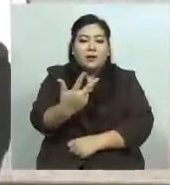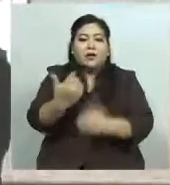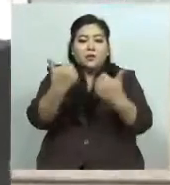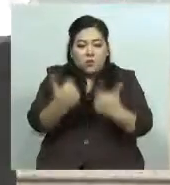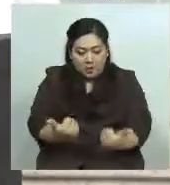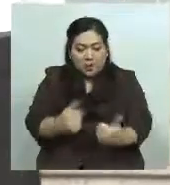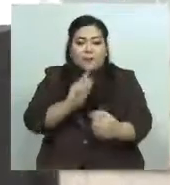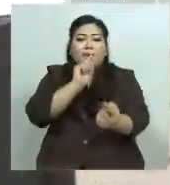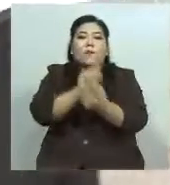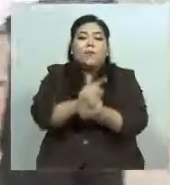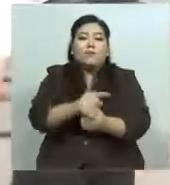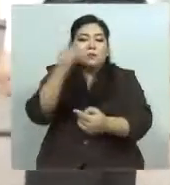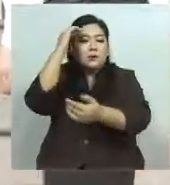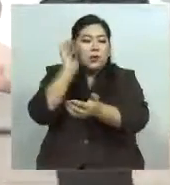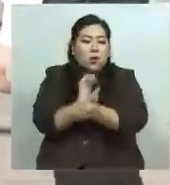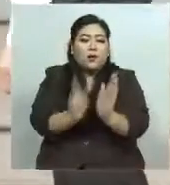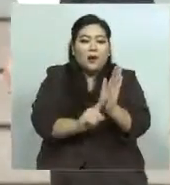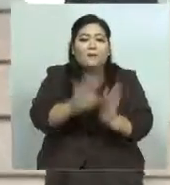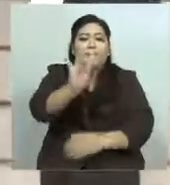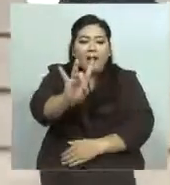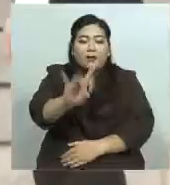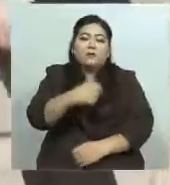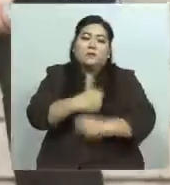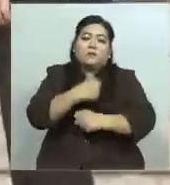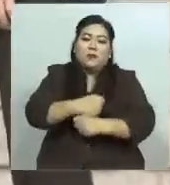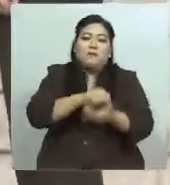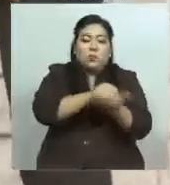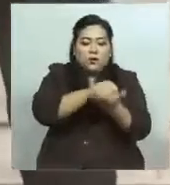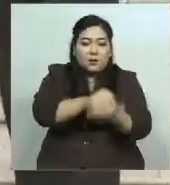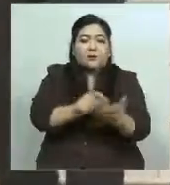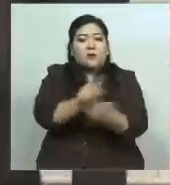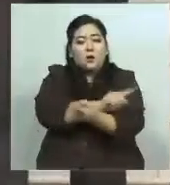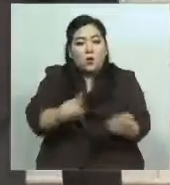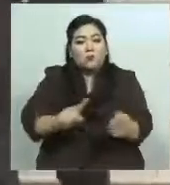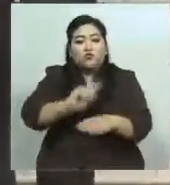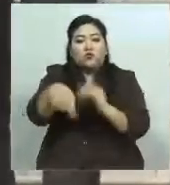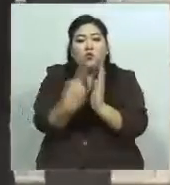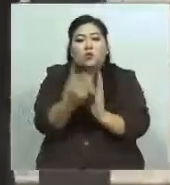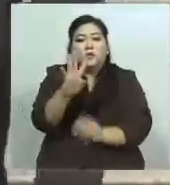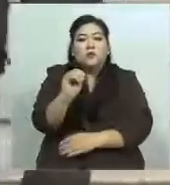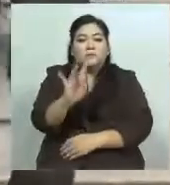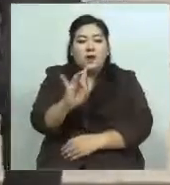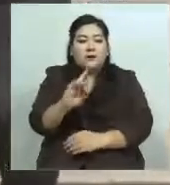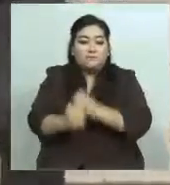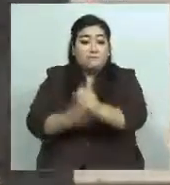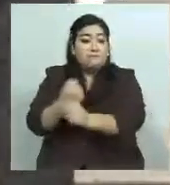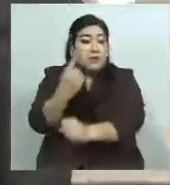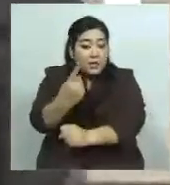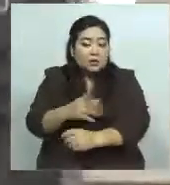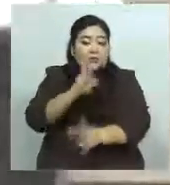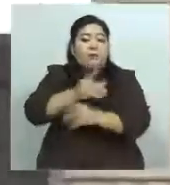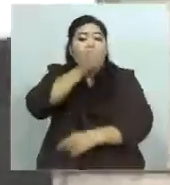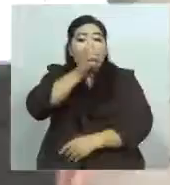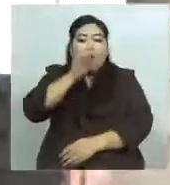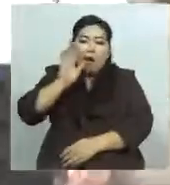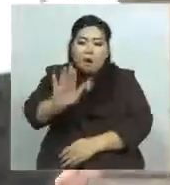พฤติ8 ครั้งใน2 ปีรวมทั้งบริการสังคมและสาธารณประโยชน์48 ชั่วโมงในเวลา1 ปีและห้ามดื่มสุ